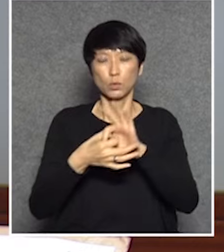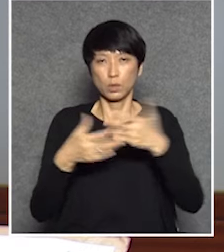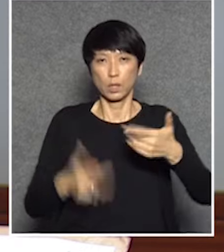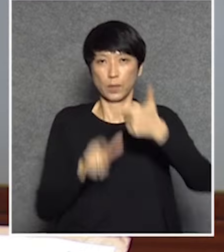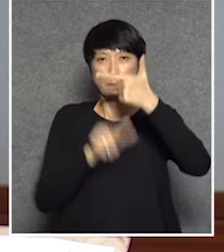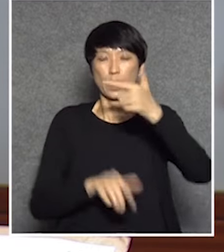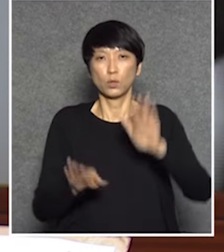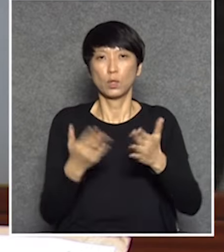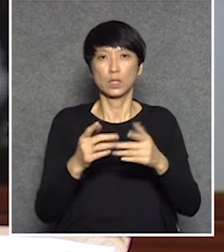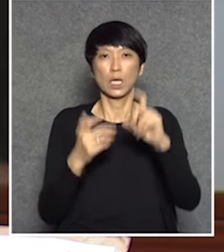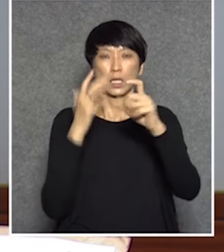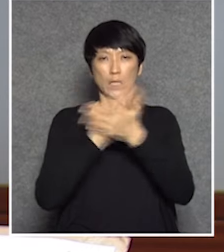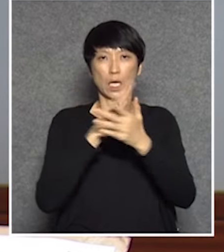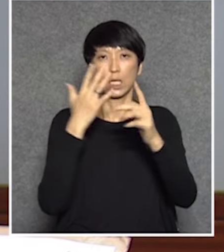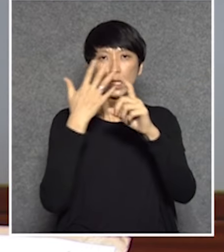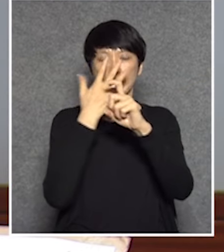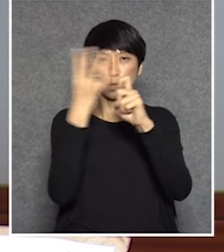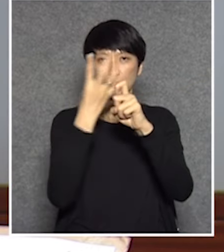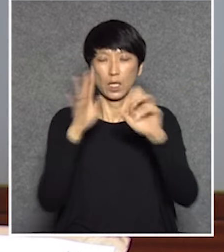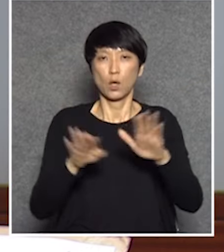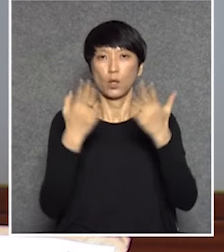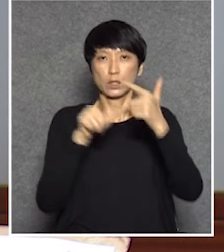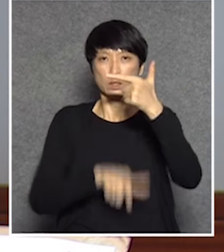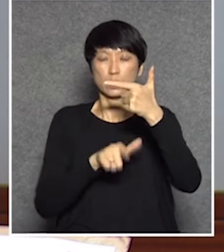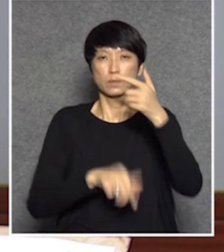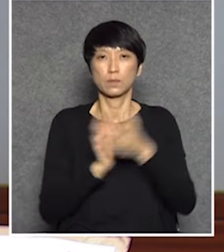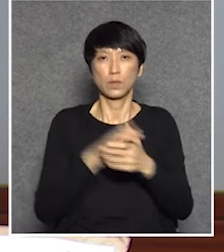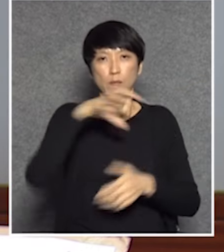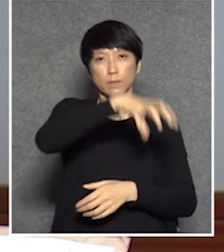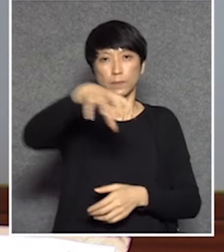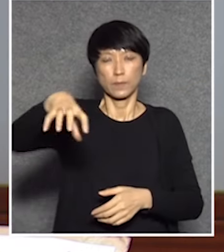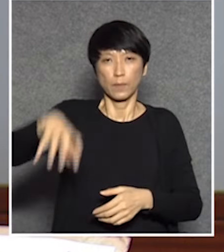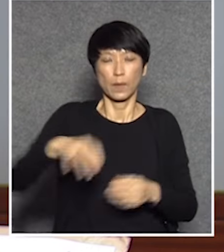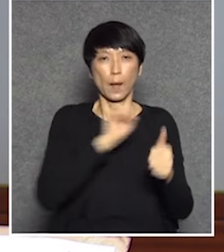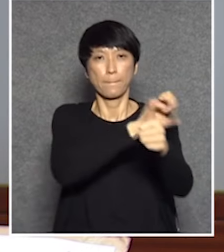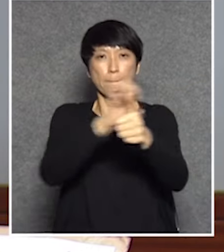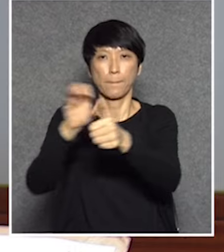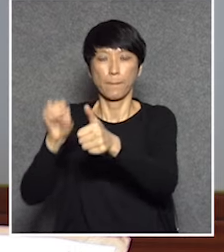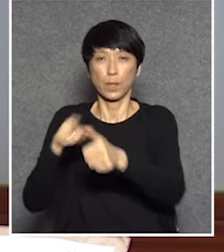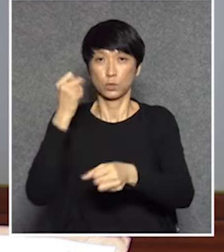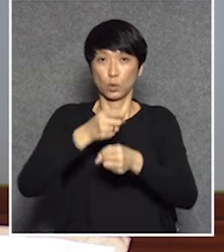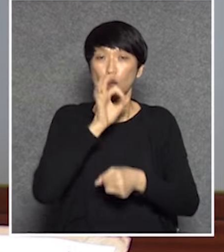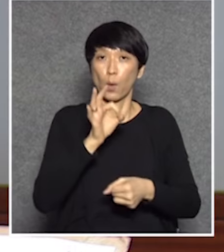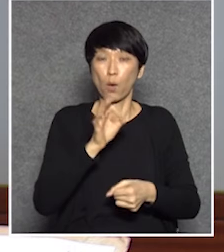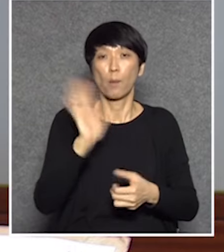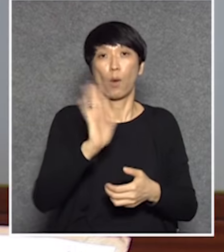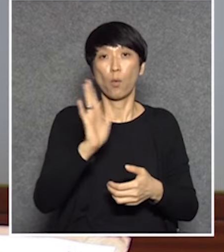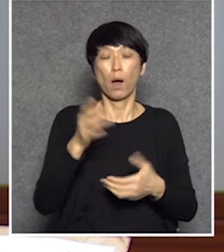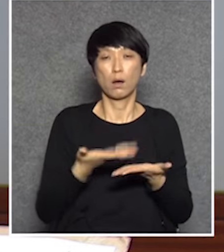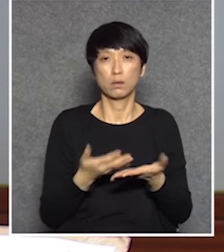啦，1994年啦。在全港各區進行居民諮詢大會，而家有冇做？冇，因為我拉緊布，你梗係唔